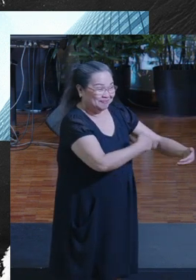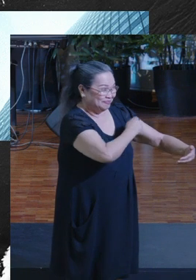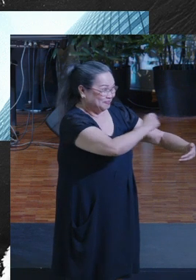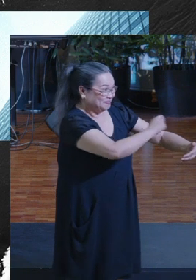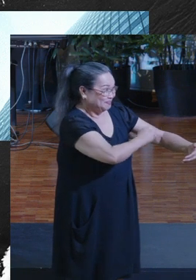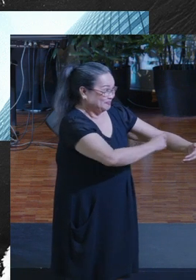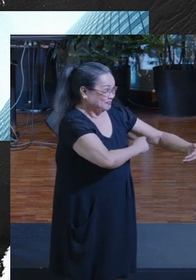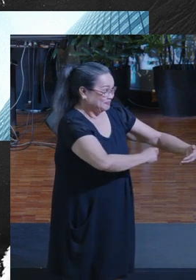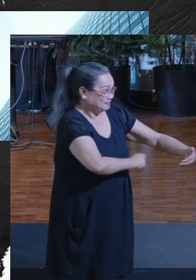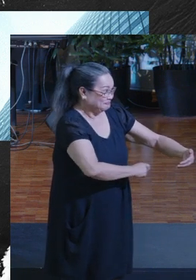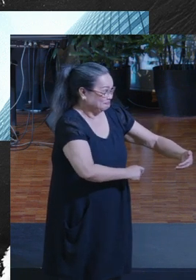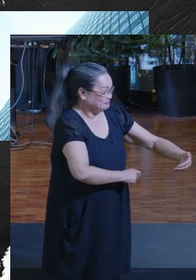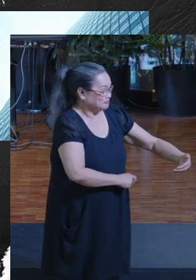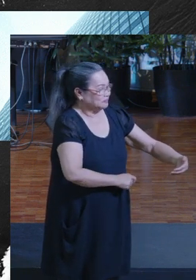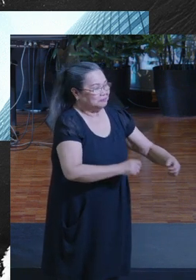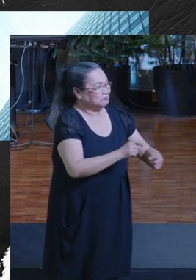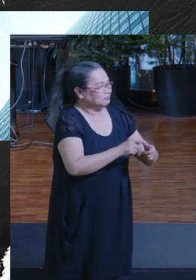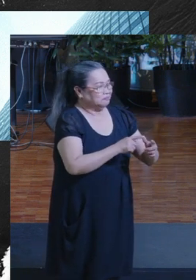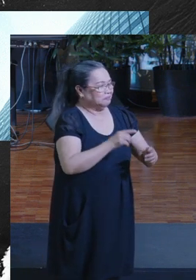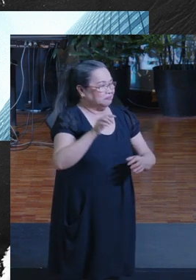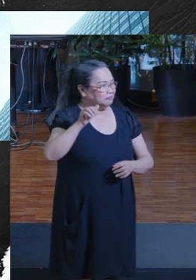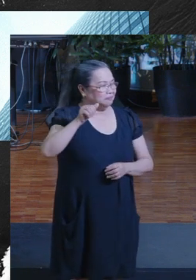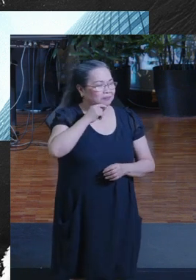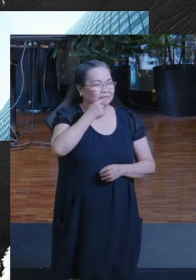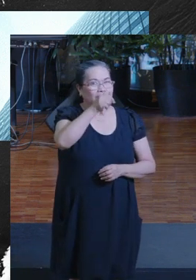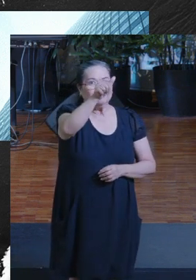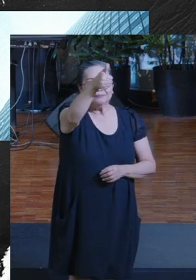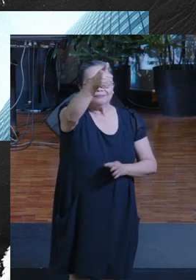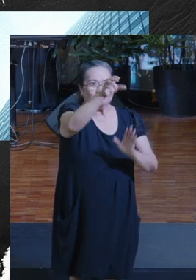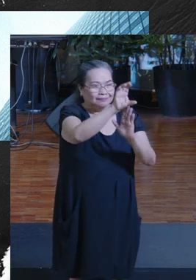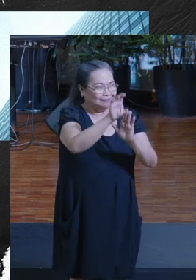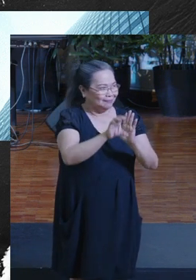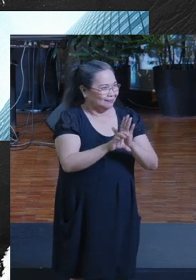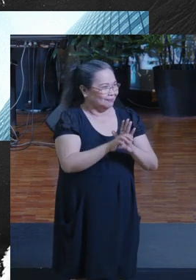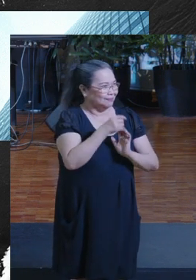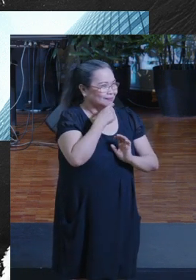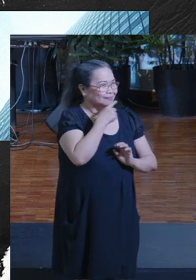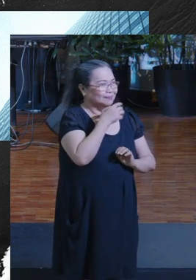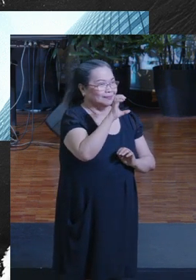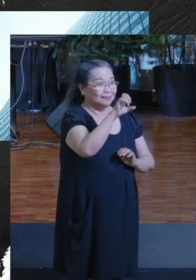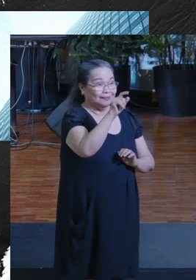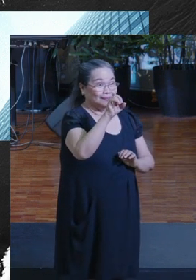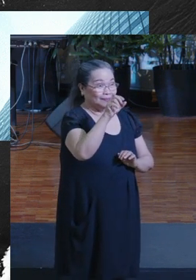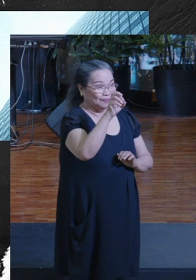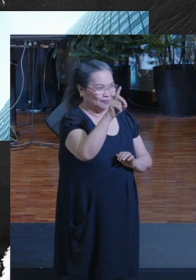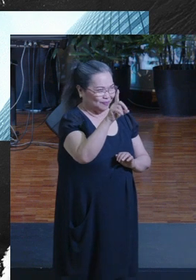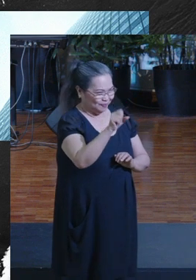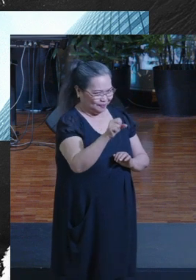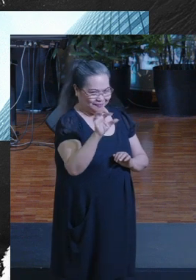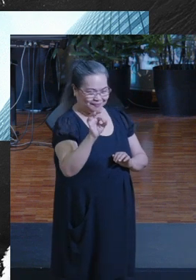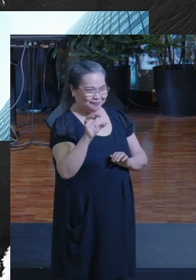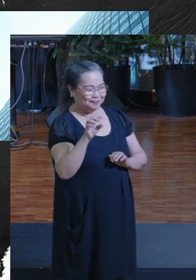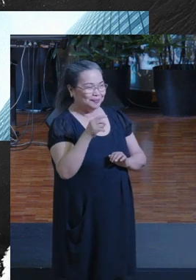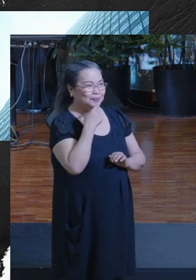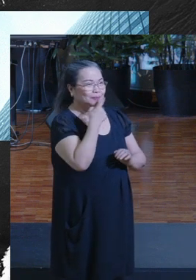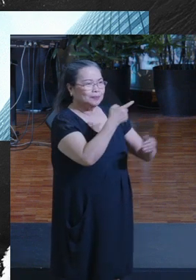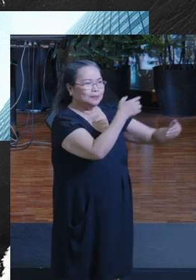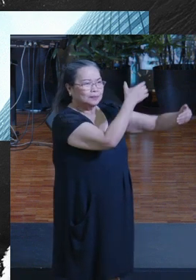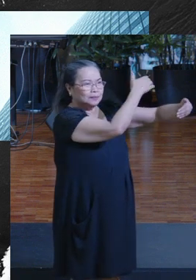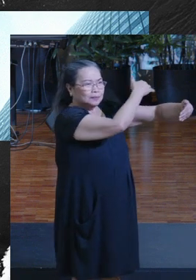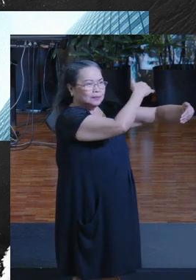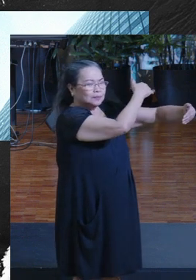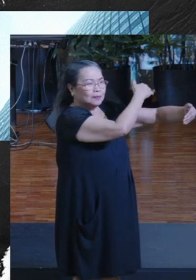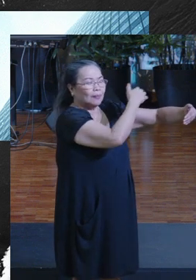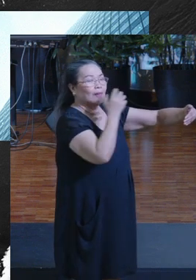Sa Exodus 20 po, binigay yung 10 Commandments. Yung Covenant, binigay sa Exodus 19. Yung